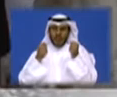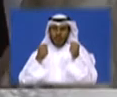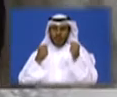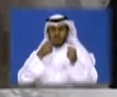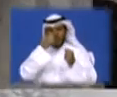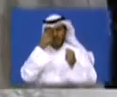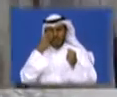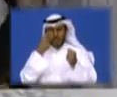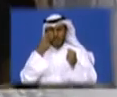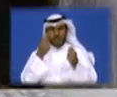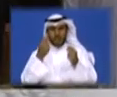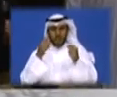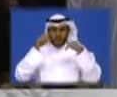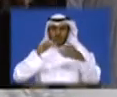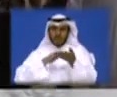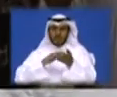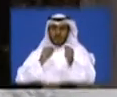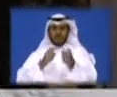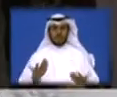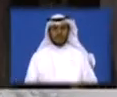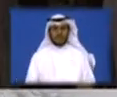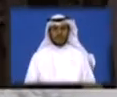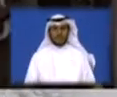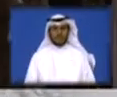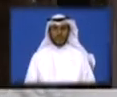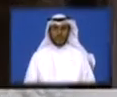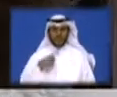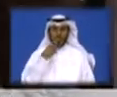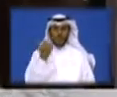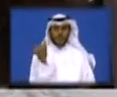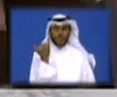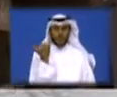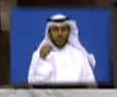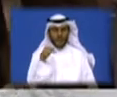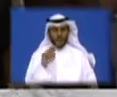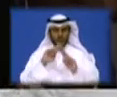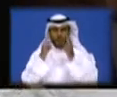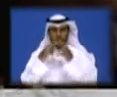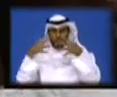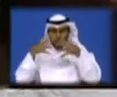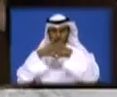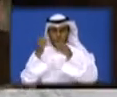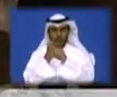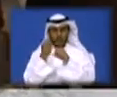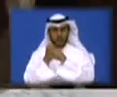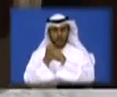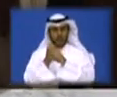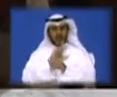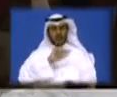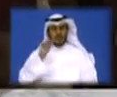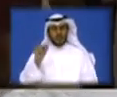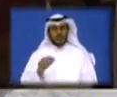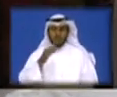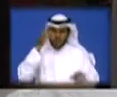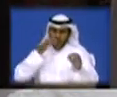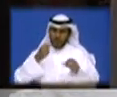اسواقنا المحلية، وبالتالي جاء هذا المؤتمر ليضع النقاط على